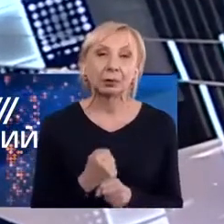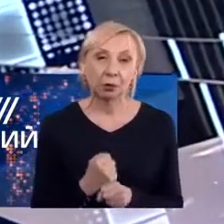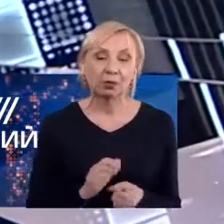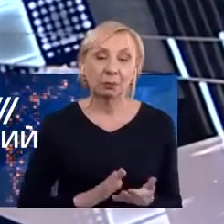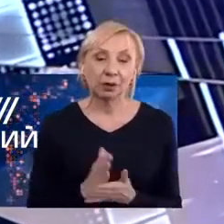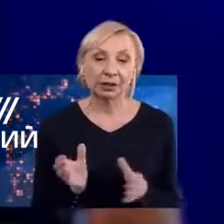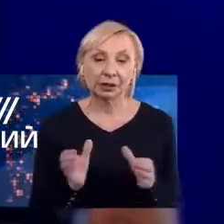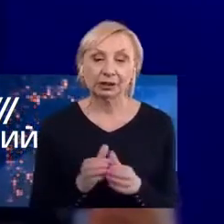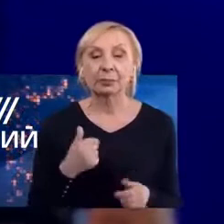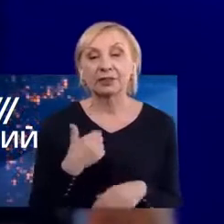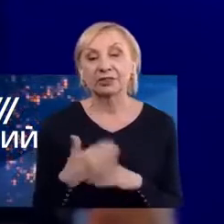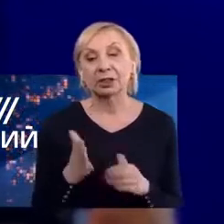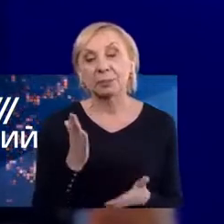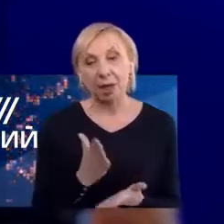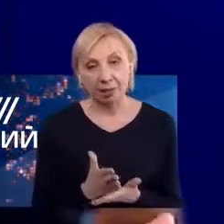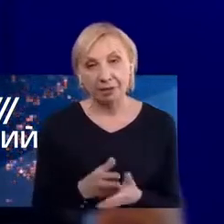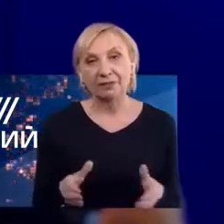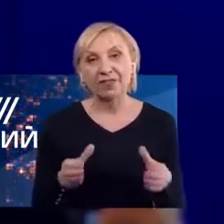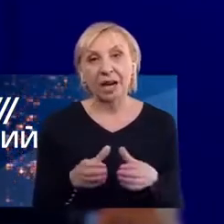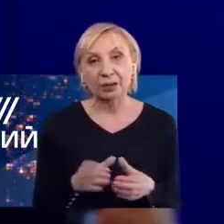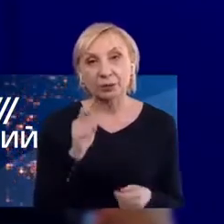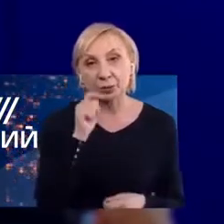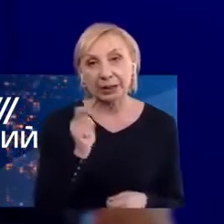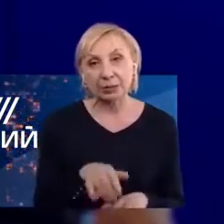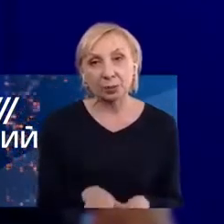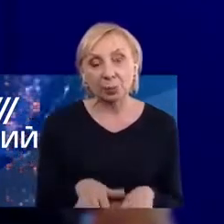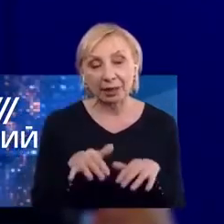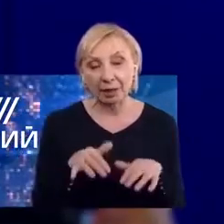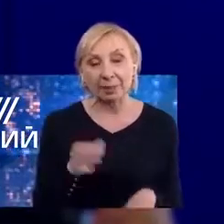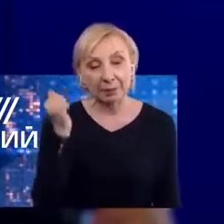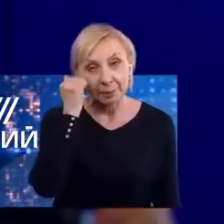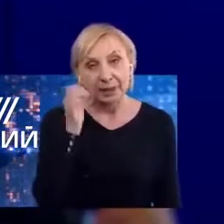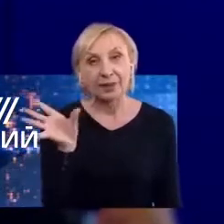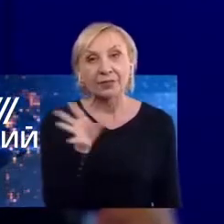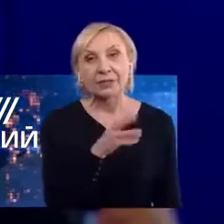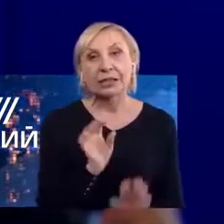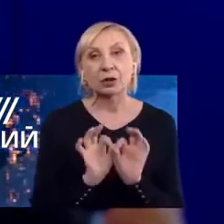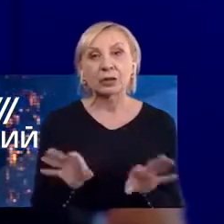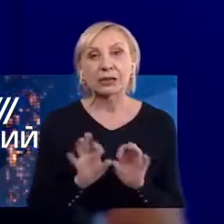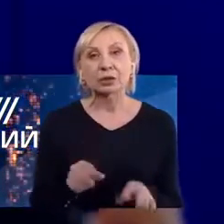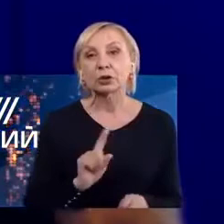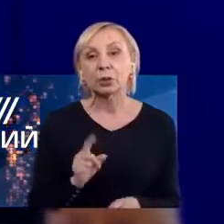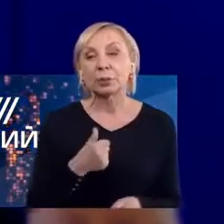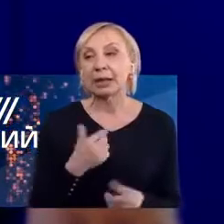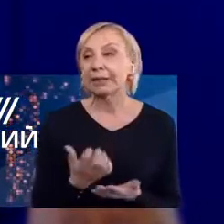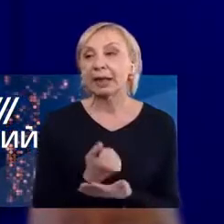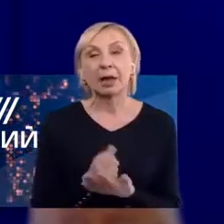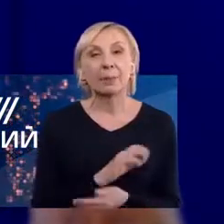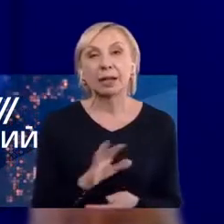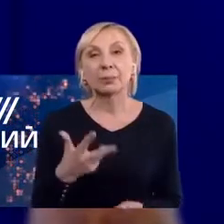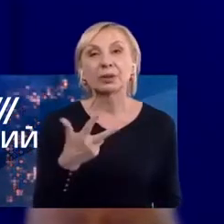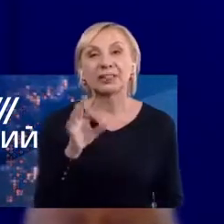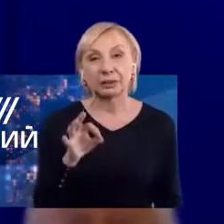мали фракції в українському парламенті. Пам'ятаєте, тоді всі розказували, що ми не наберемо навіть там 3%. А